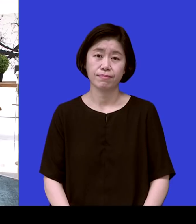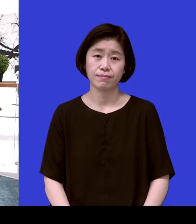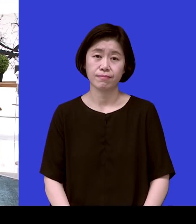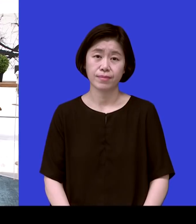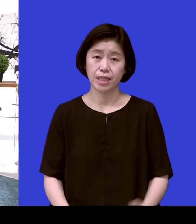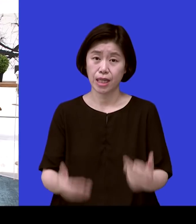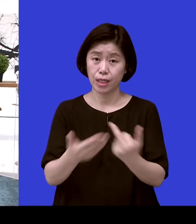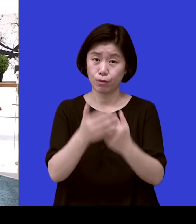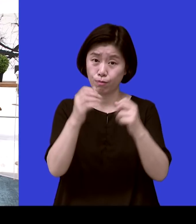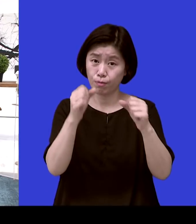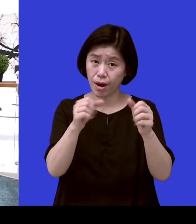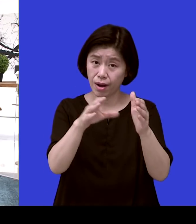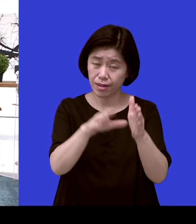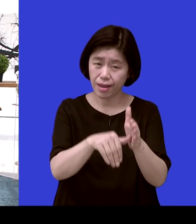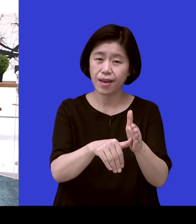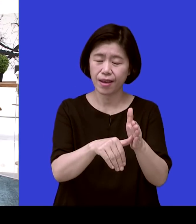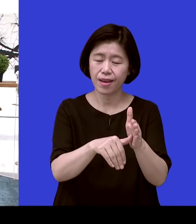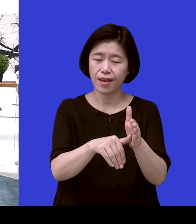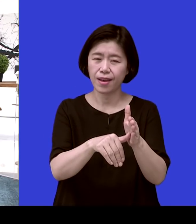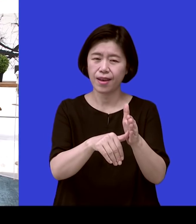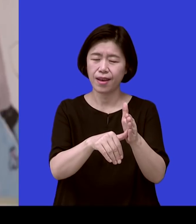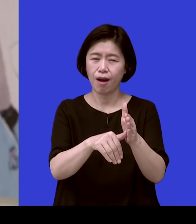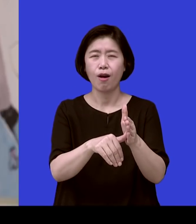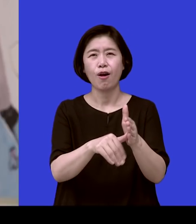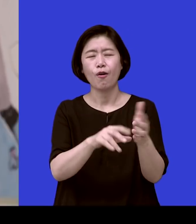남편을 거기다 잘 놓고 오고 싶었는데